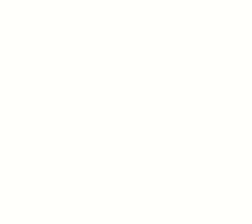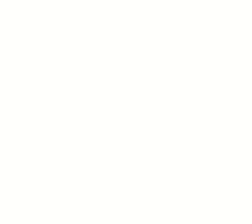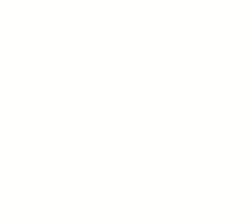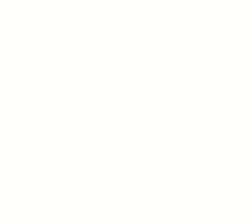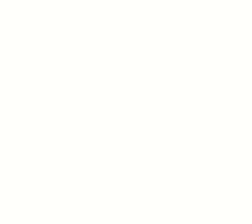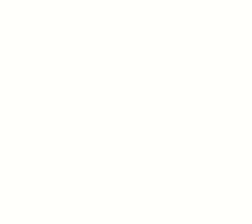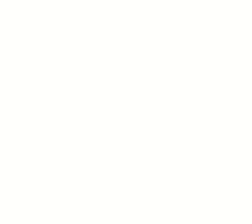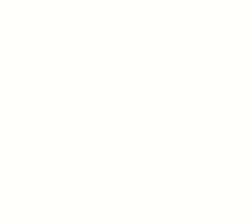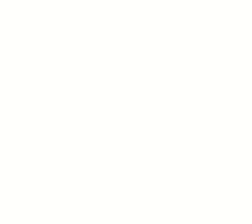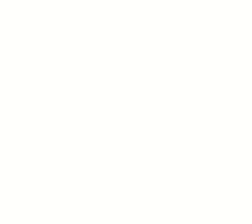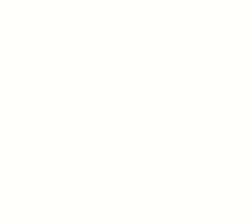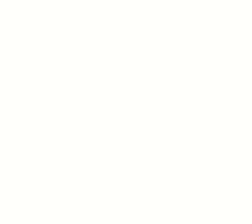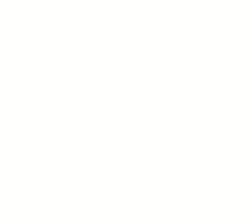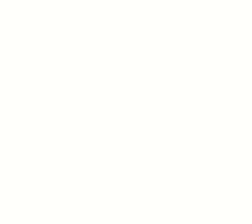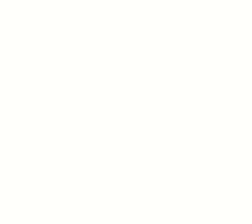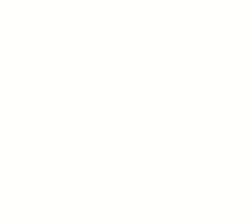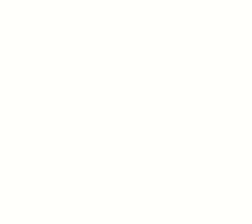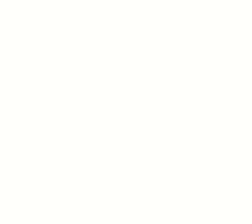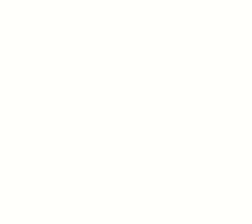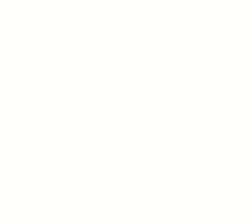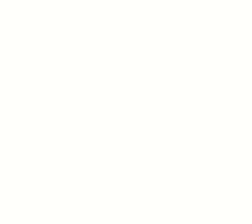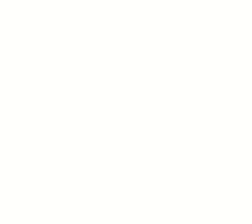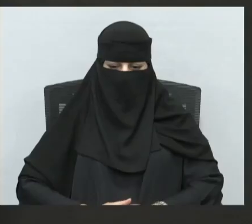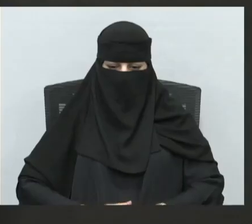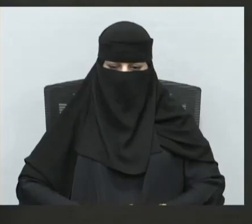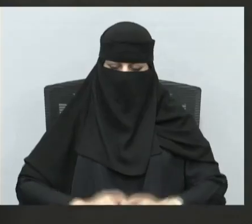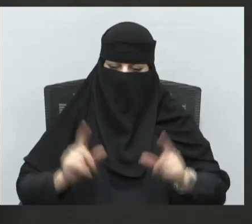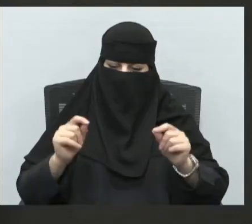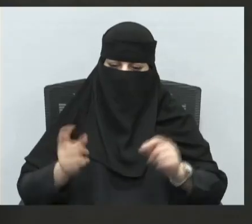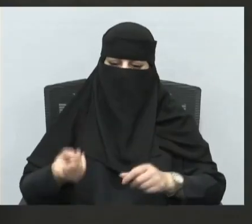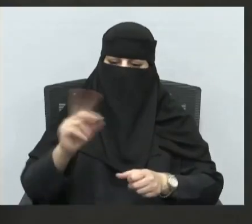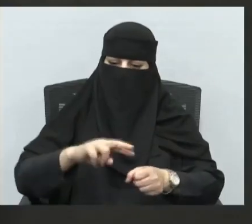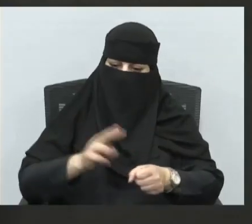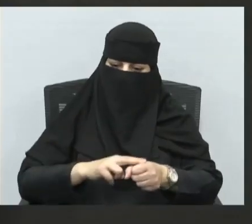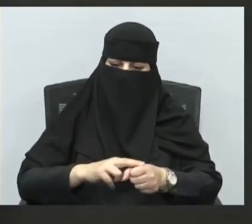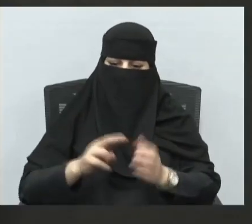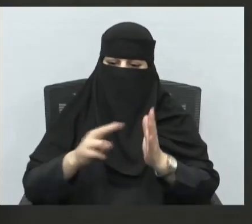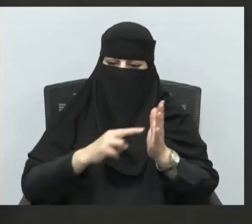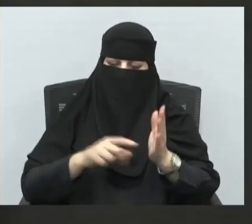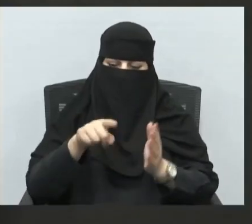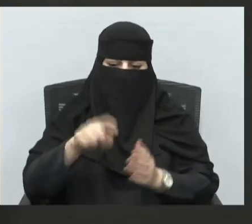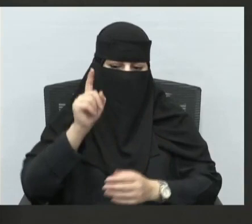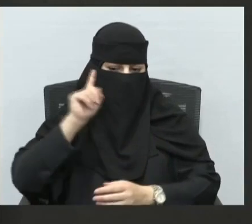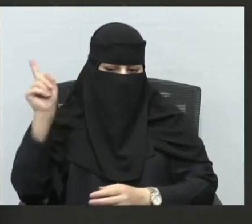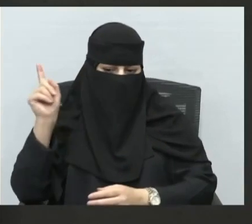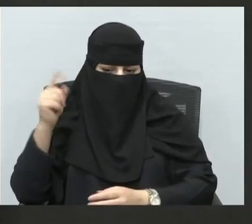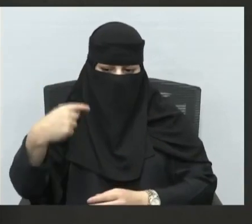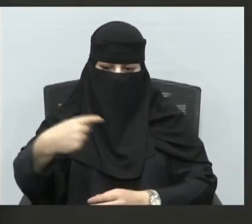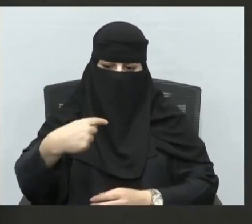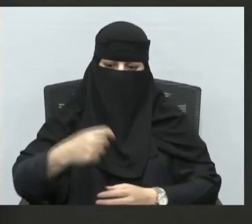على الارض ممتاز مره اخرى ساقرا وانتم تستمعون